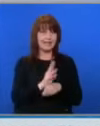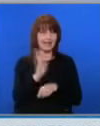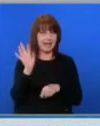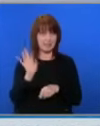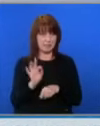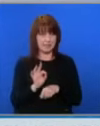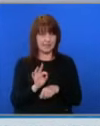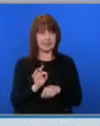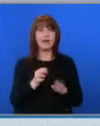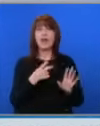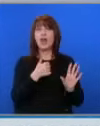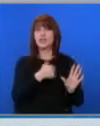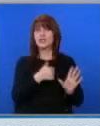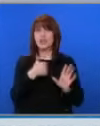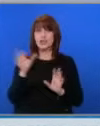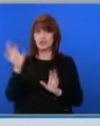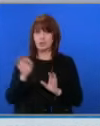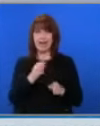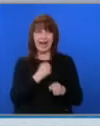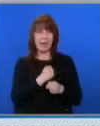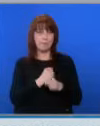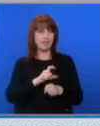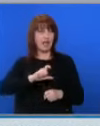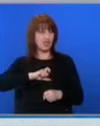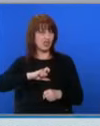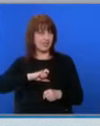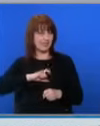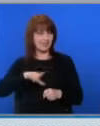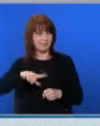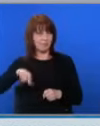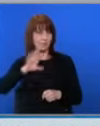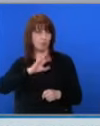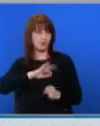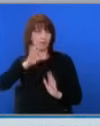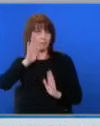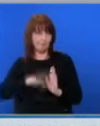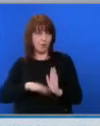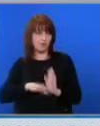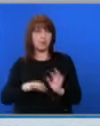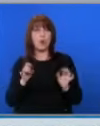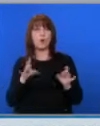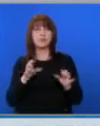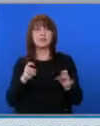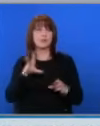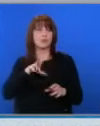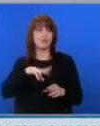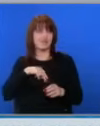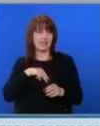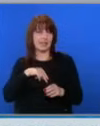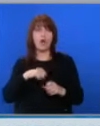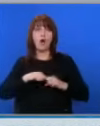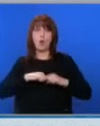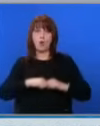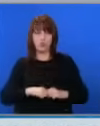13%, но 66% от работещите в частния сектор получават по-ниско от това средно възнаграждение. В